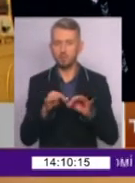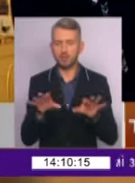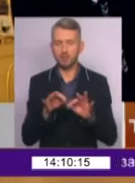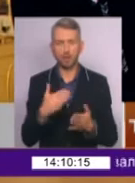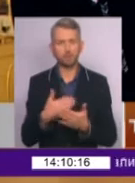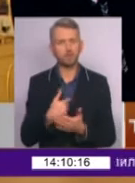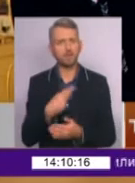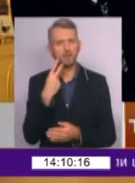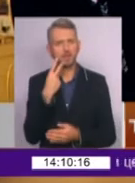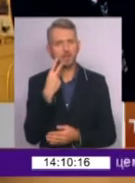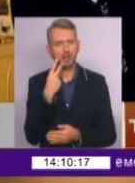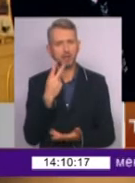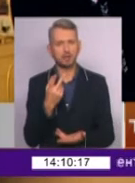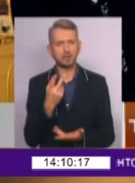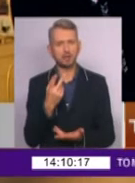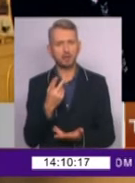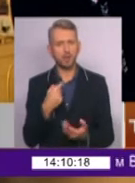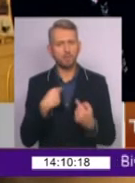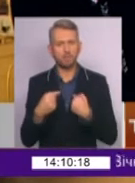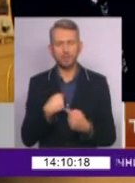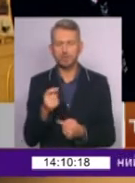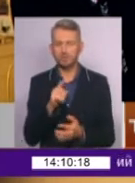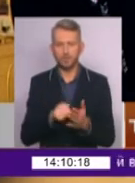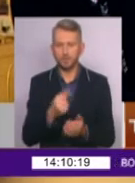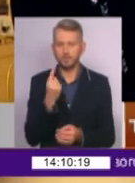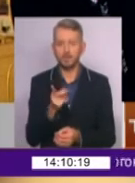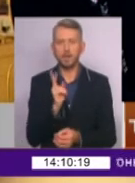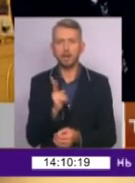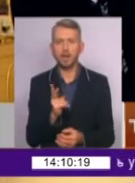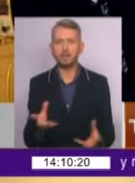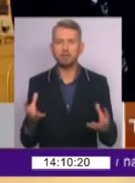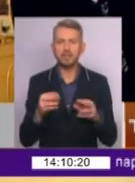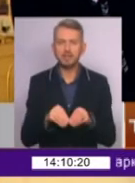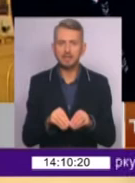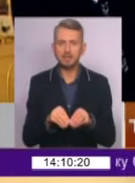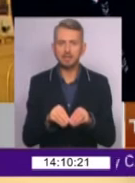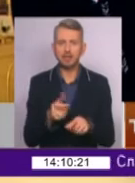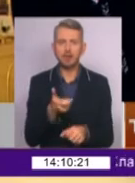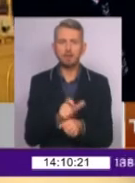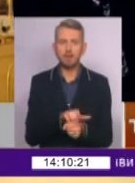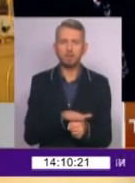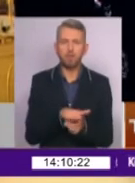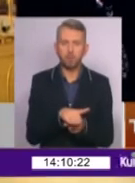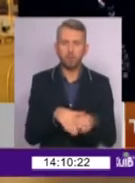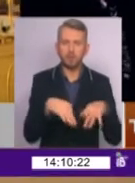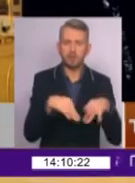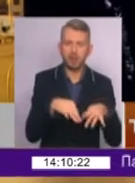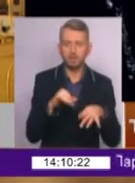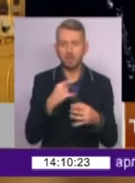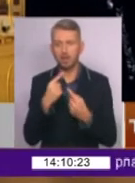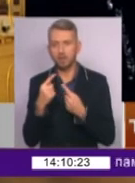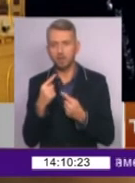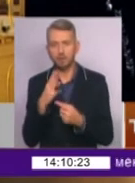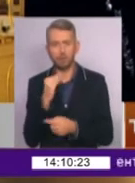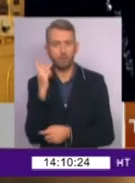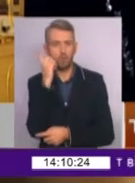мне всегда мучает один вопрос. Как же совместить переполненный транспорт и разговор по